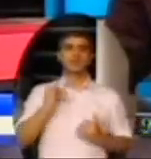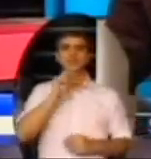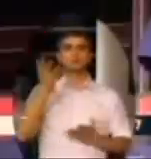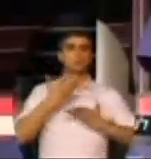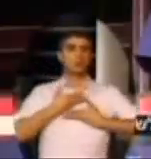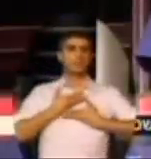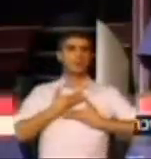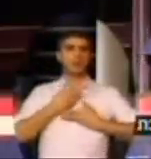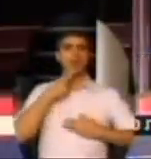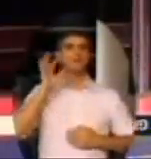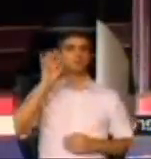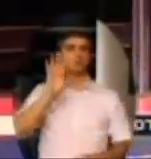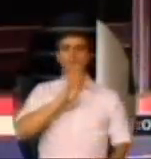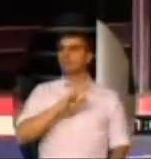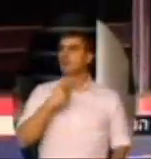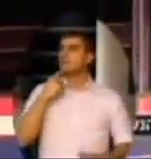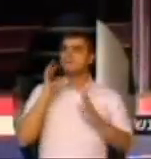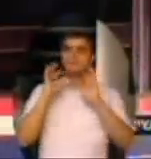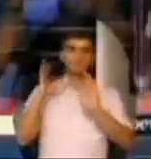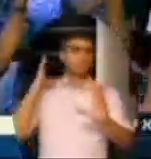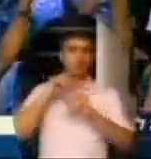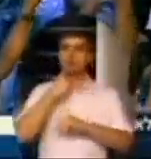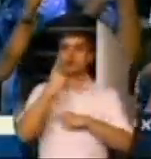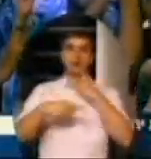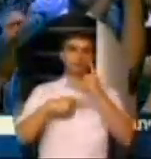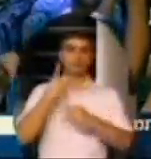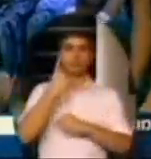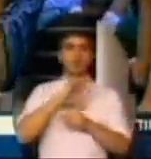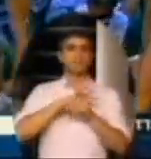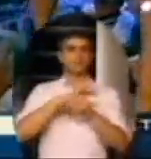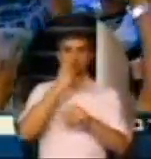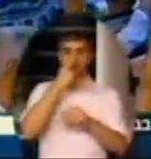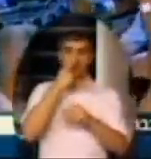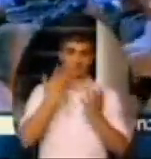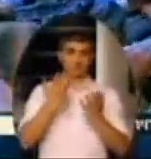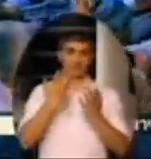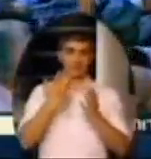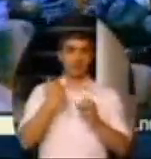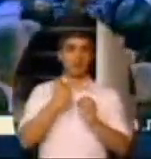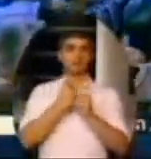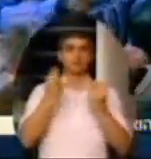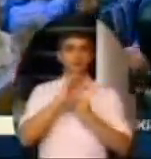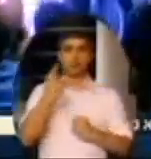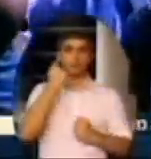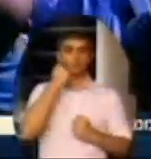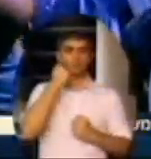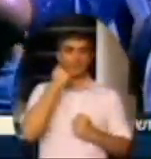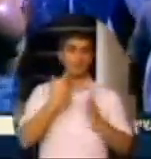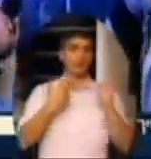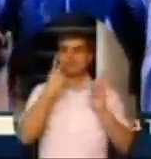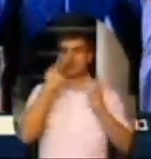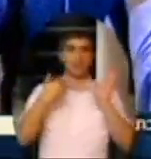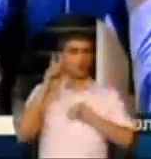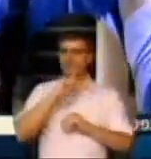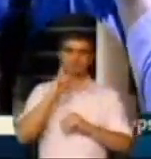נושאים הוא קיבל הצחה מציות המציאות לאורך כל השנים כל מנהיג שניס בדרך זו או אחרת להע דבר שלא מצח בעיני הרוב